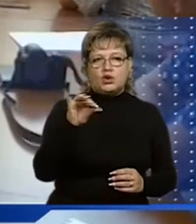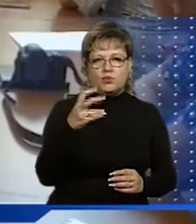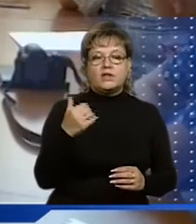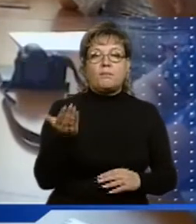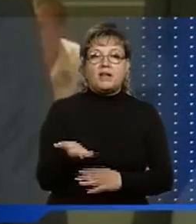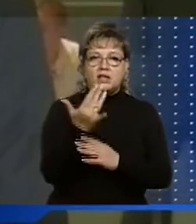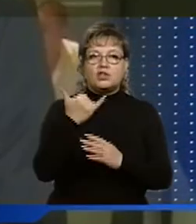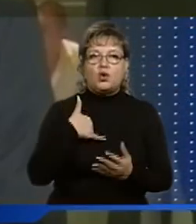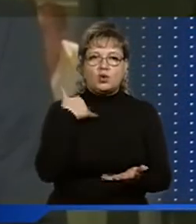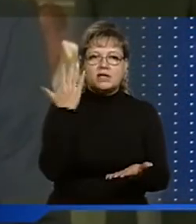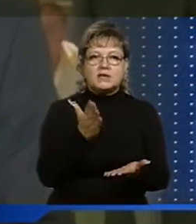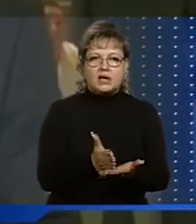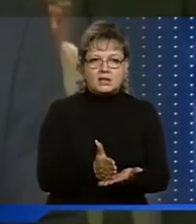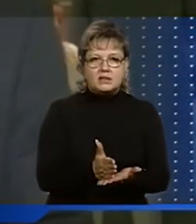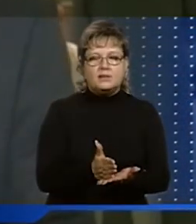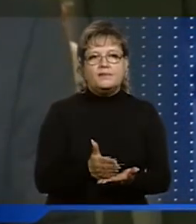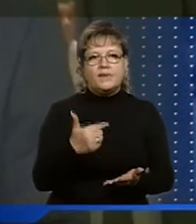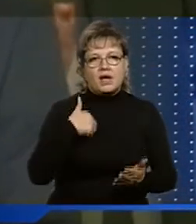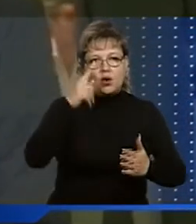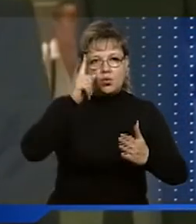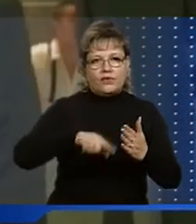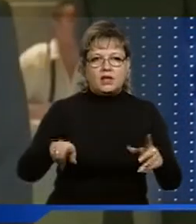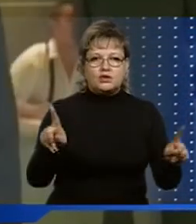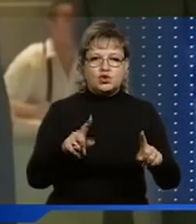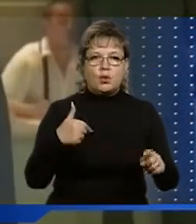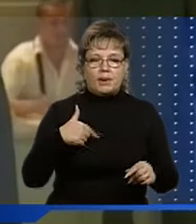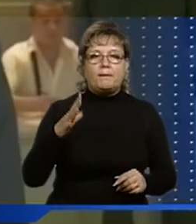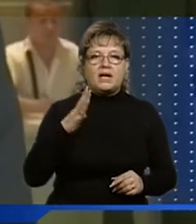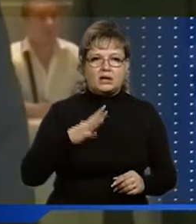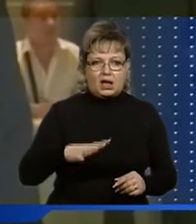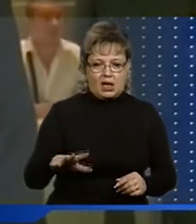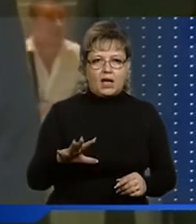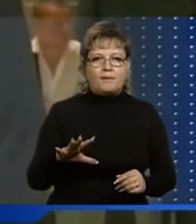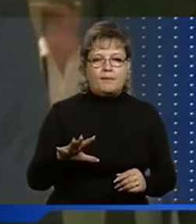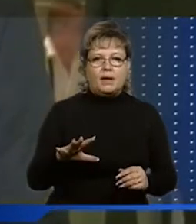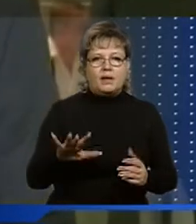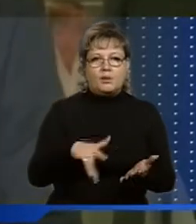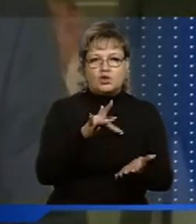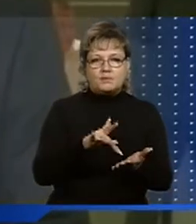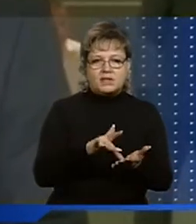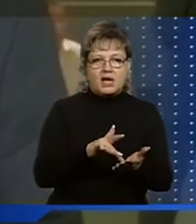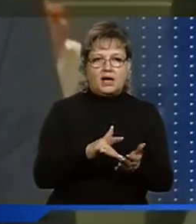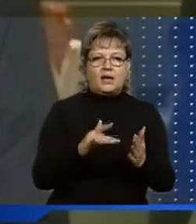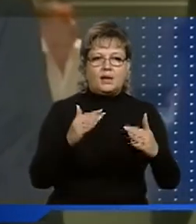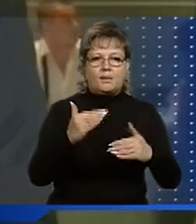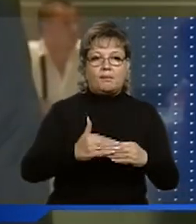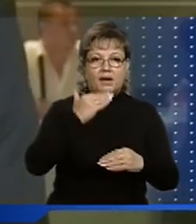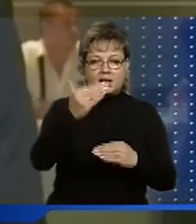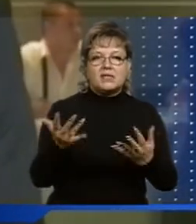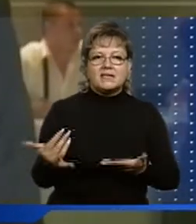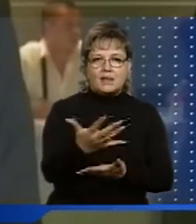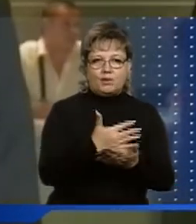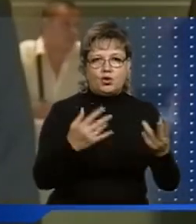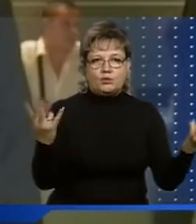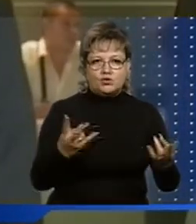нас есть. Я почти уверен, что мы преодолеем муниципальный барьер. Вот, соберем нужное